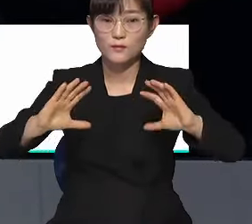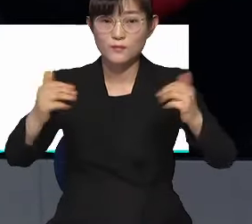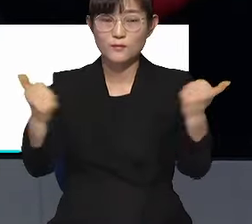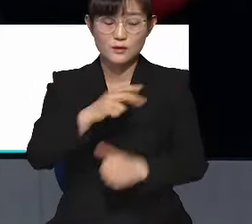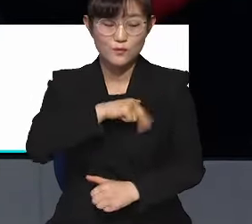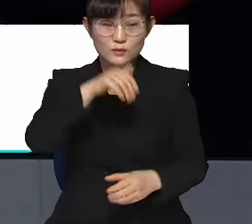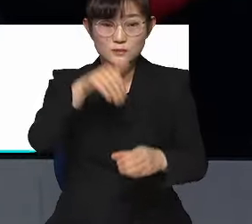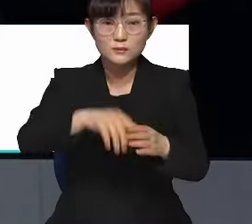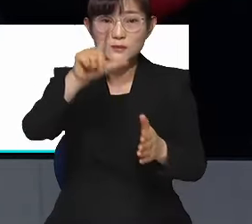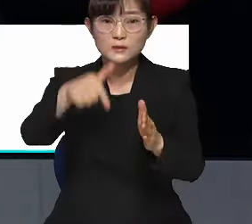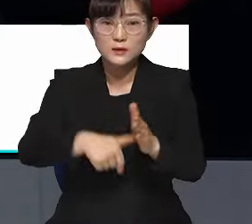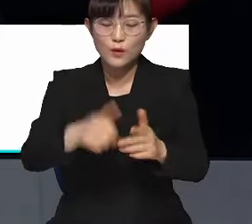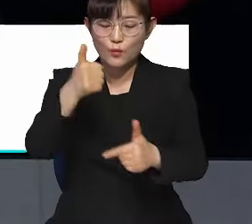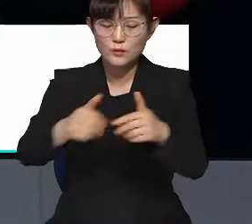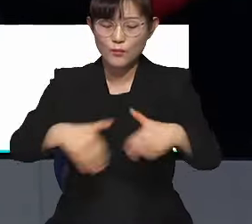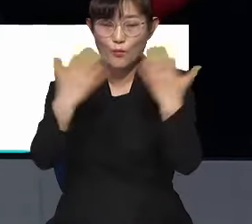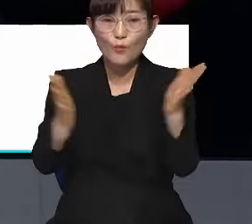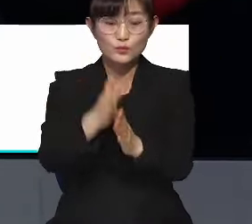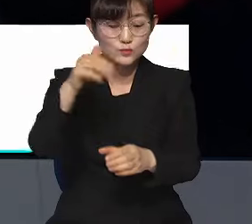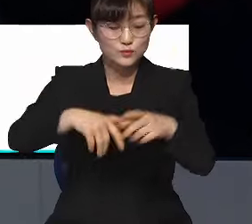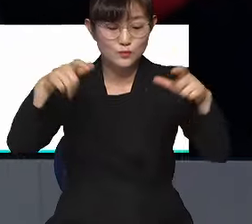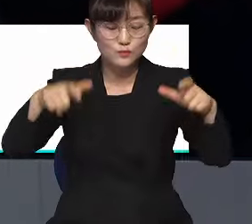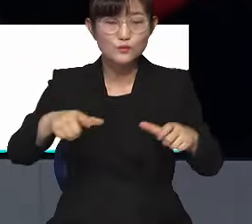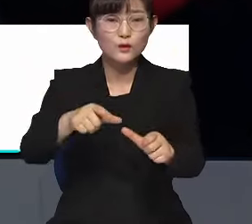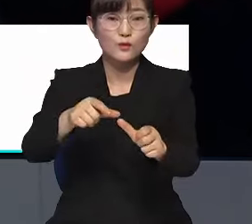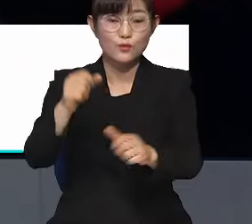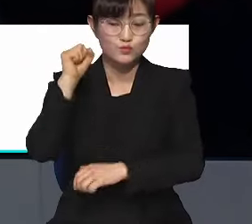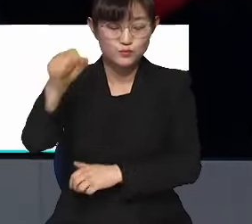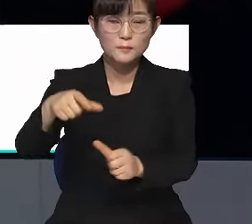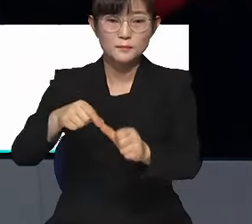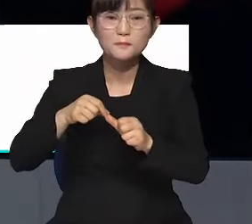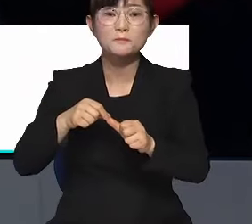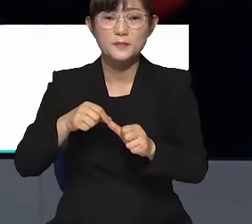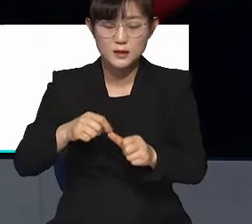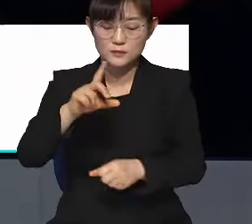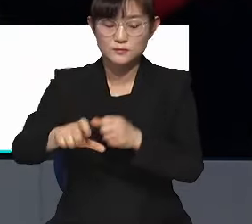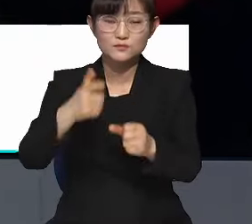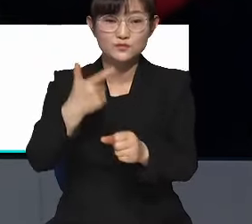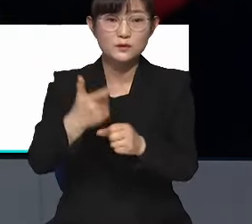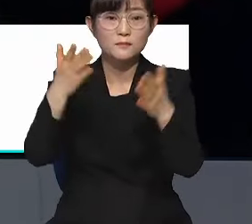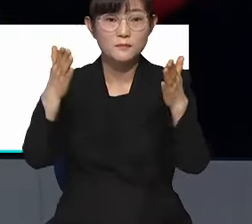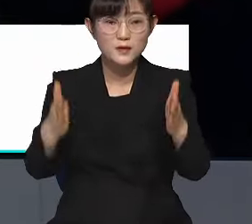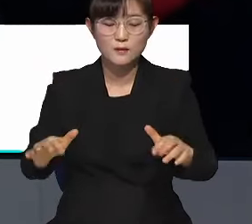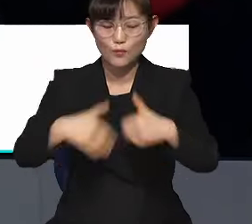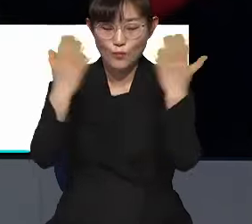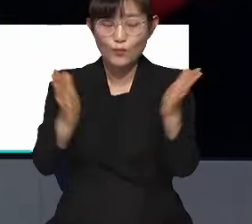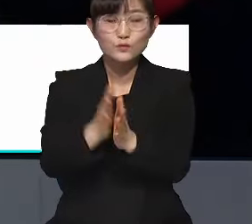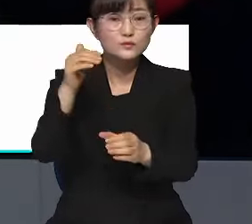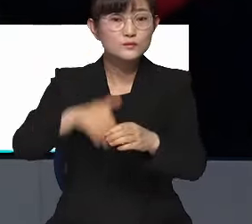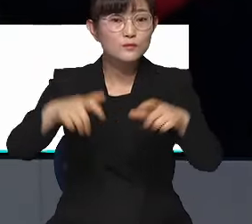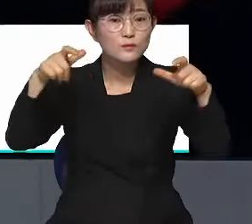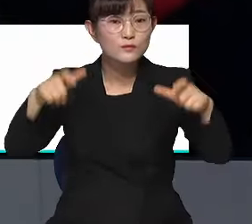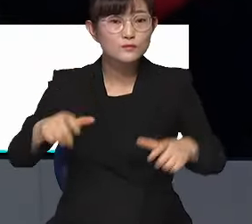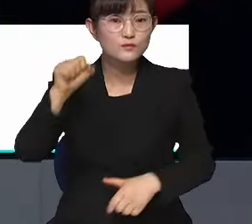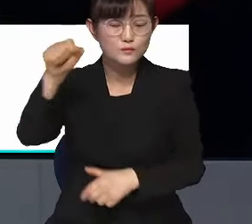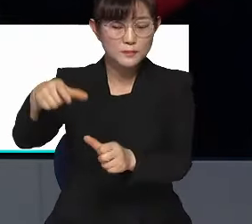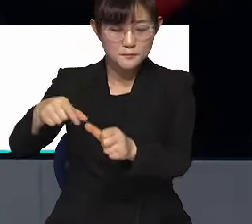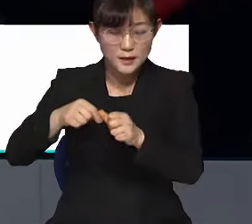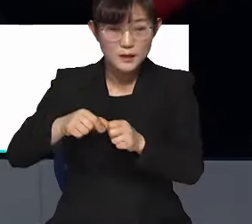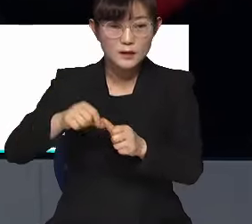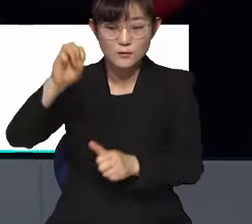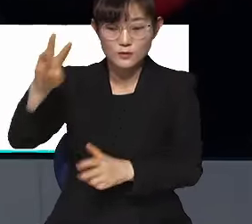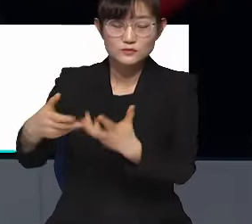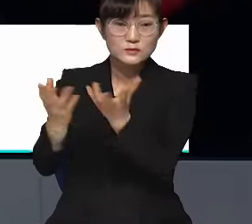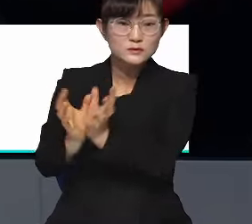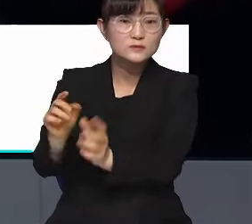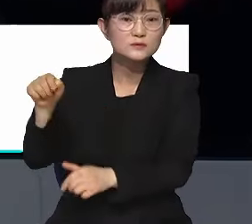선거에서 호남 전 선거구의 후보를 공천하기로 했습니다. 특히 16년 만에 광주 모든 선거구의 후보를 낸 국민의힘